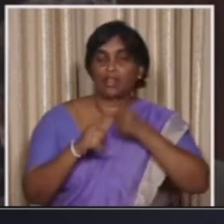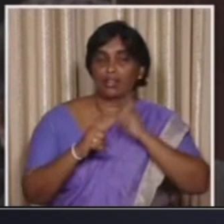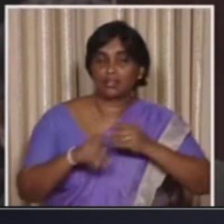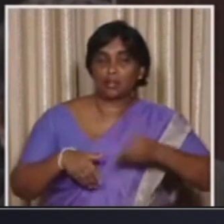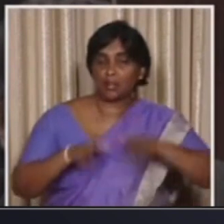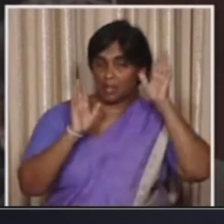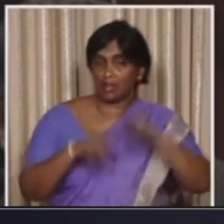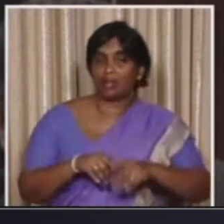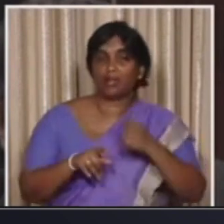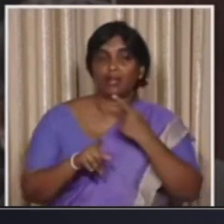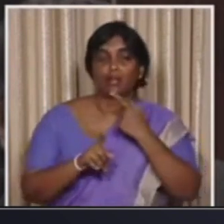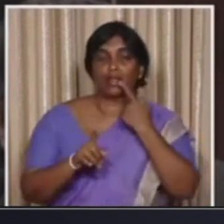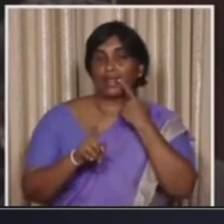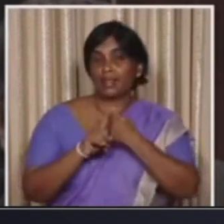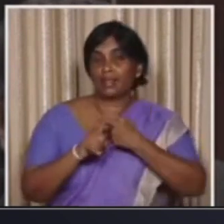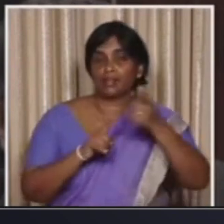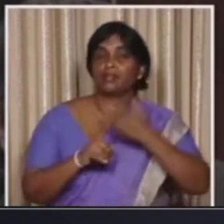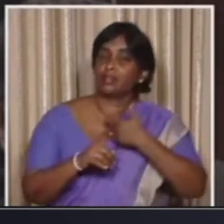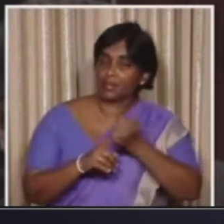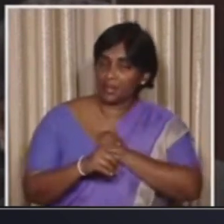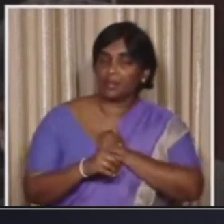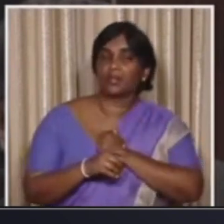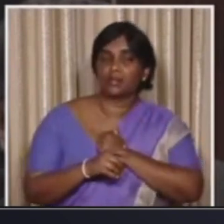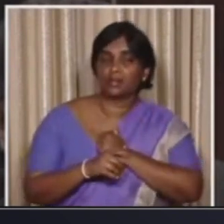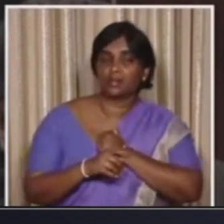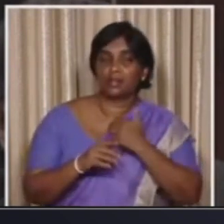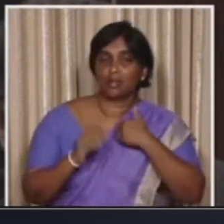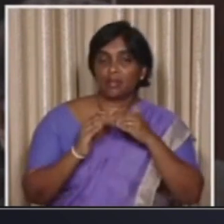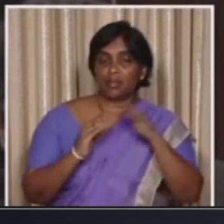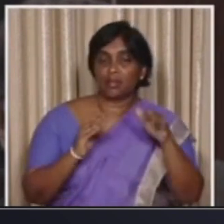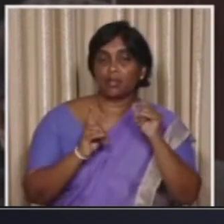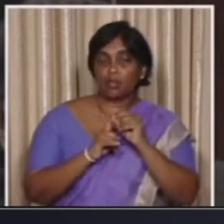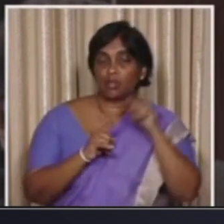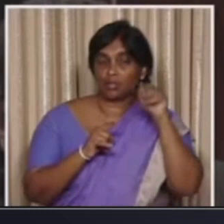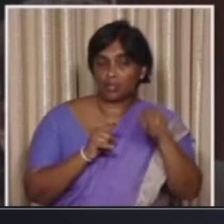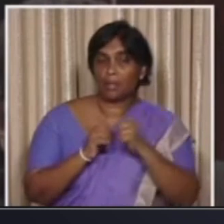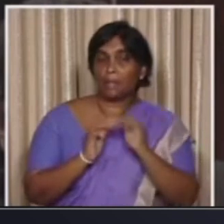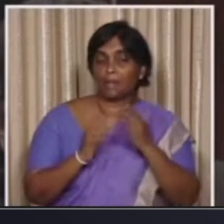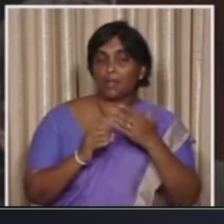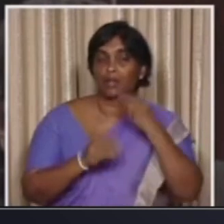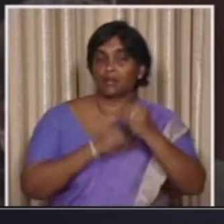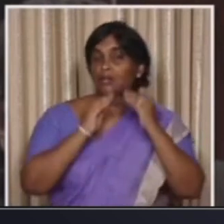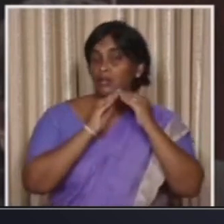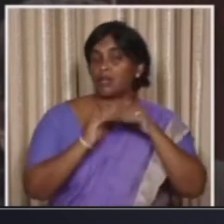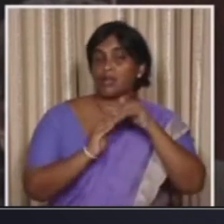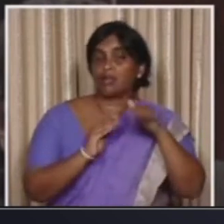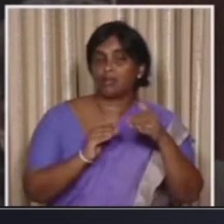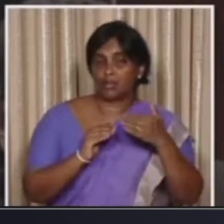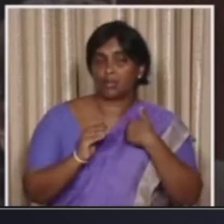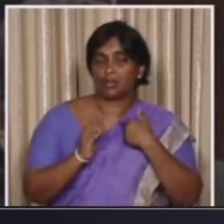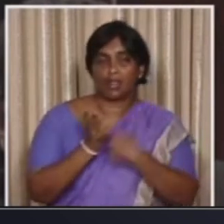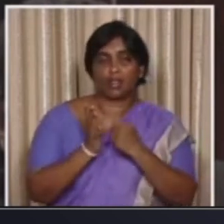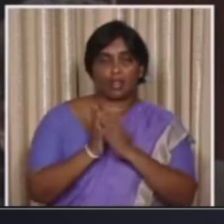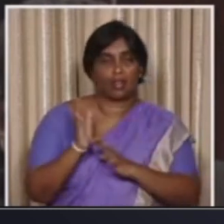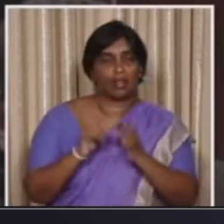එනවා කියනවා කටුගස්සරට. අපි කැමැති මයගමේ පොත්ත පිටියේ පටන් ගන්න යනවා කර්මාන්ත ගම්මානයක්. අපි රාමේ